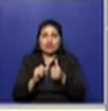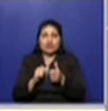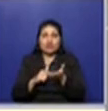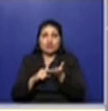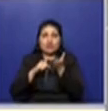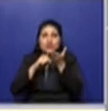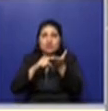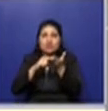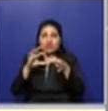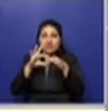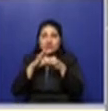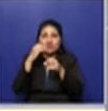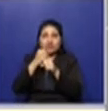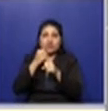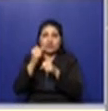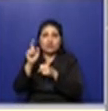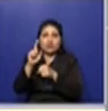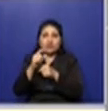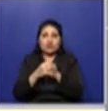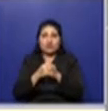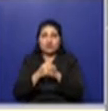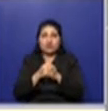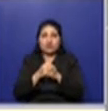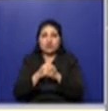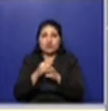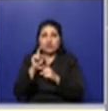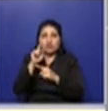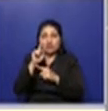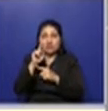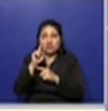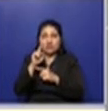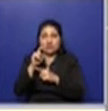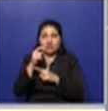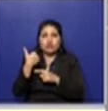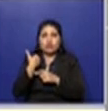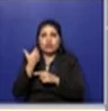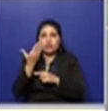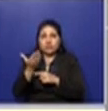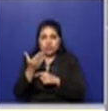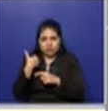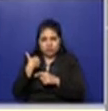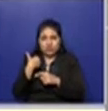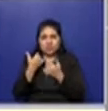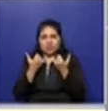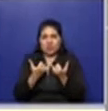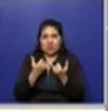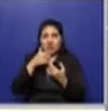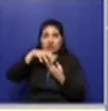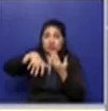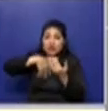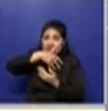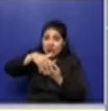นะครับเราเสนอให้ท่านได้สร้างกระแสความสนใจในประเด็นสาธารณะอย่